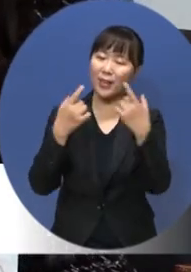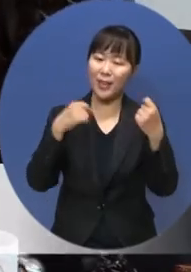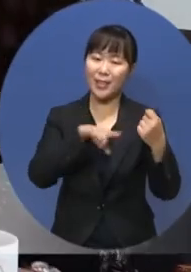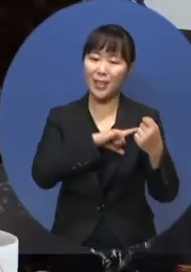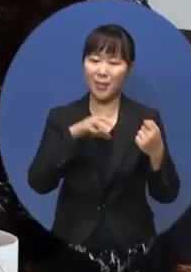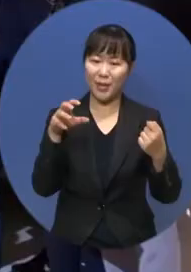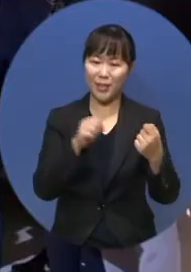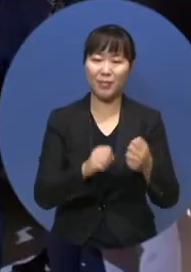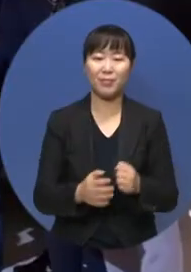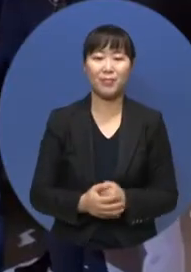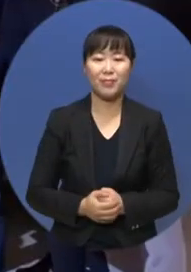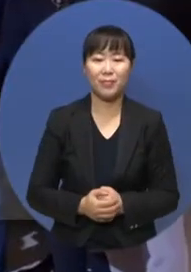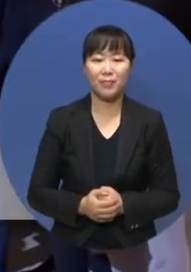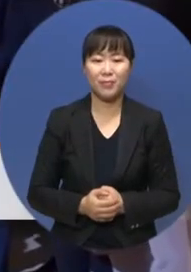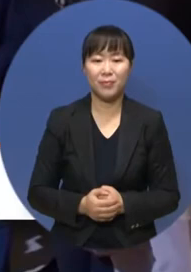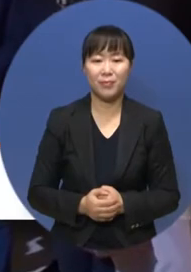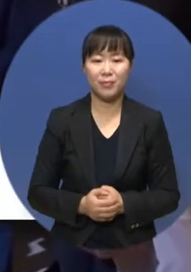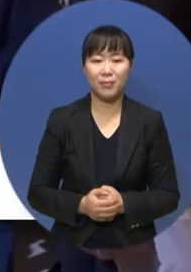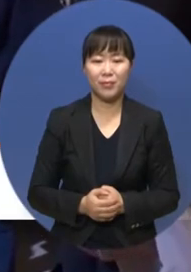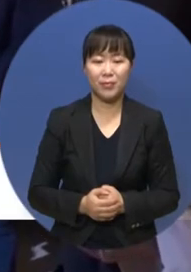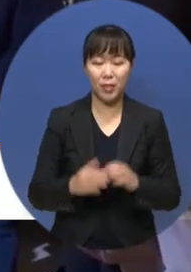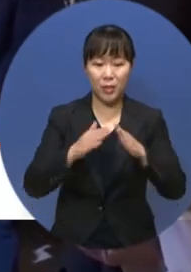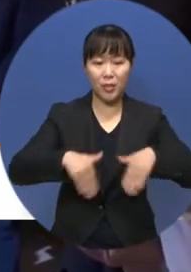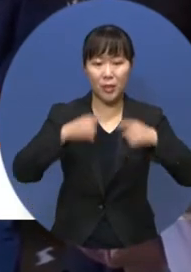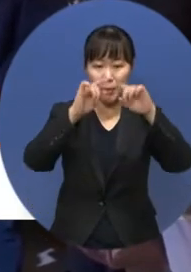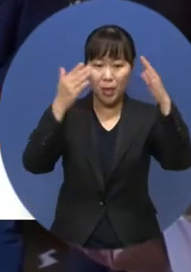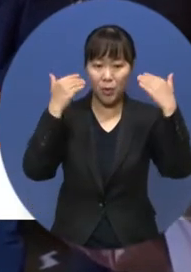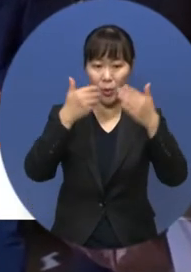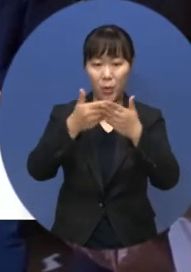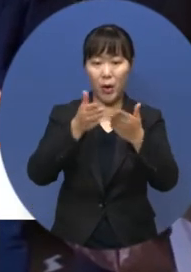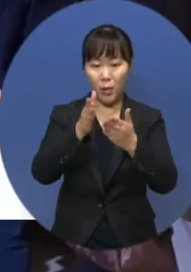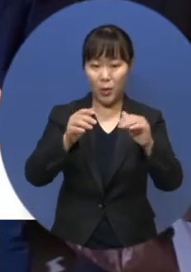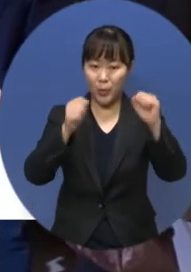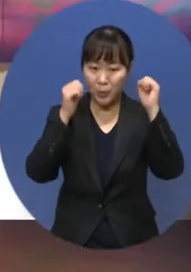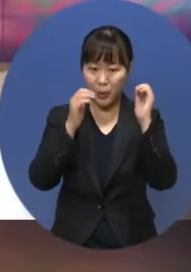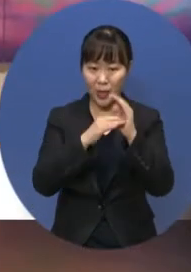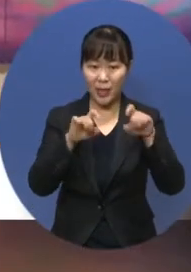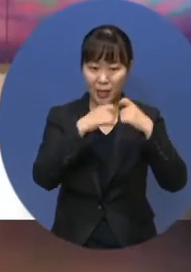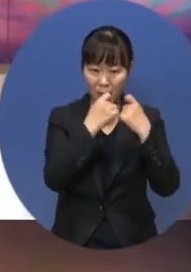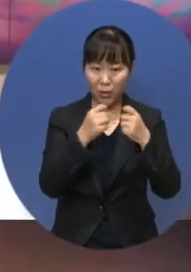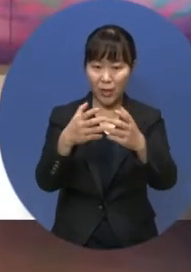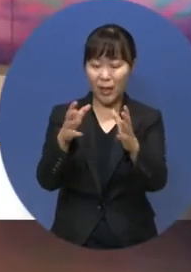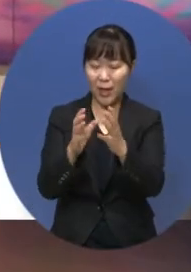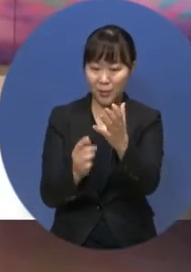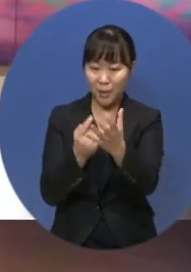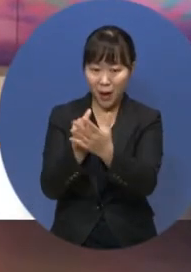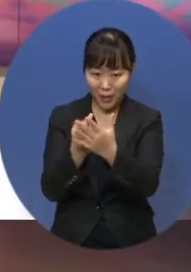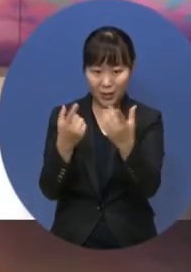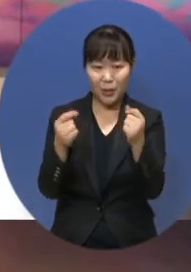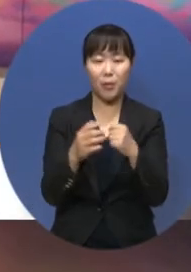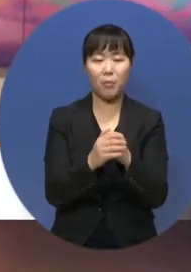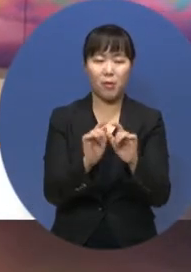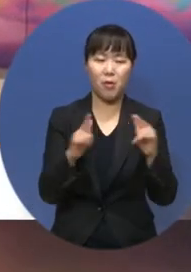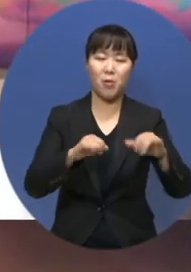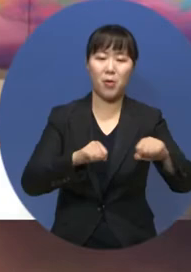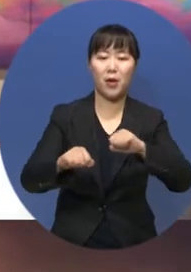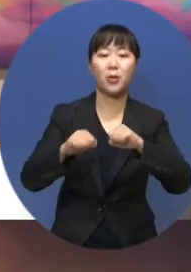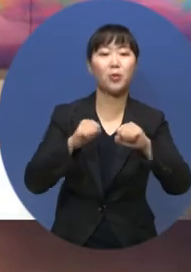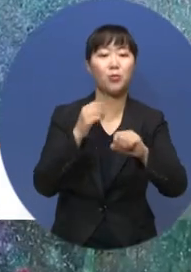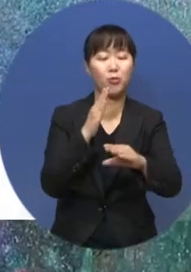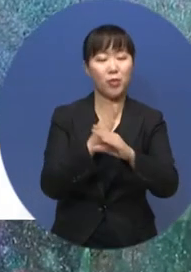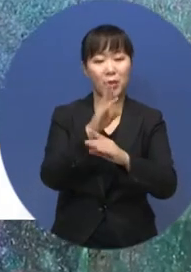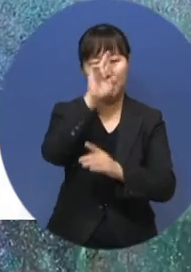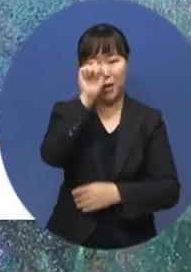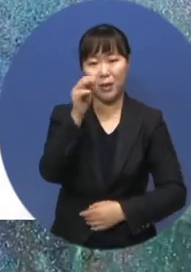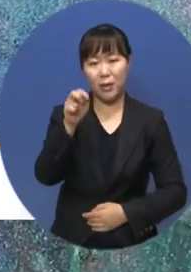가진 전시회입니다. 전남대학교 회화과를 졸업하고 개인전과 단체전 등 활발한 작품 활동을 하고